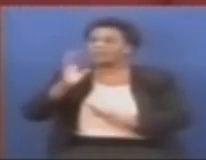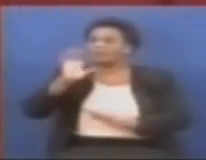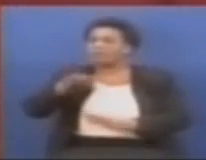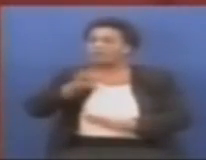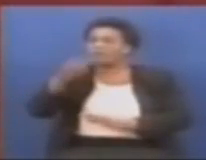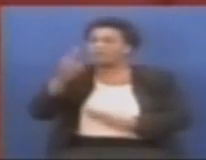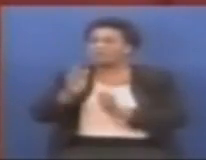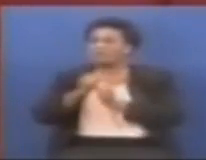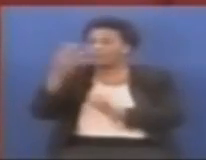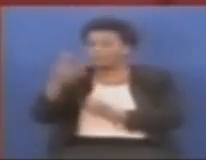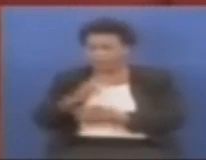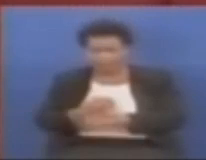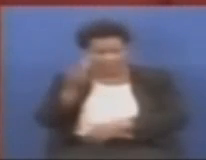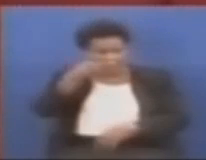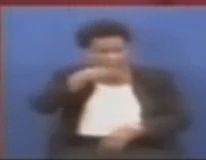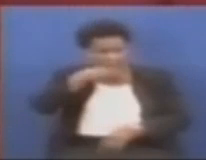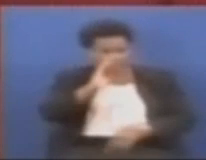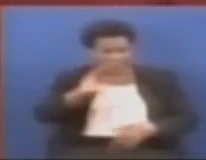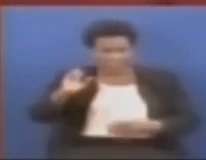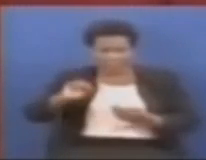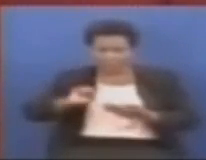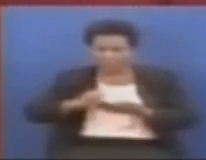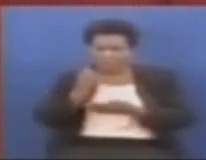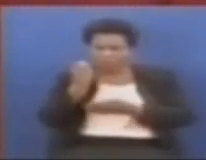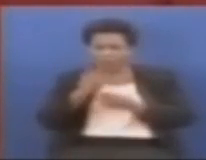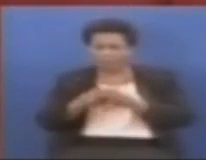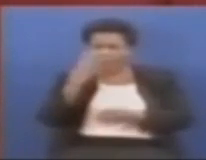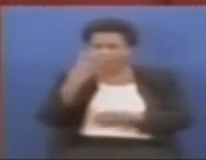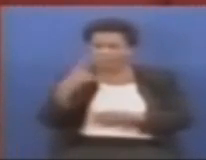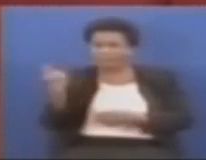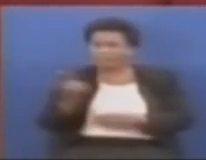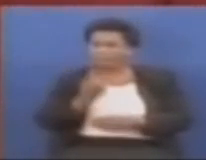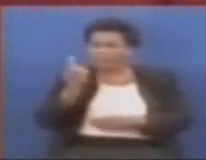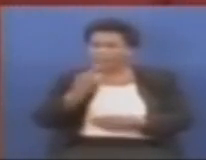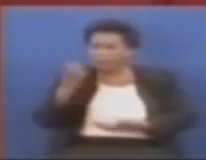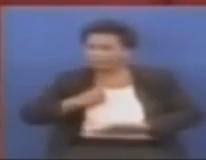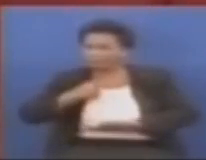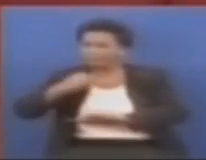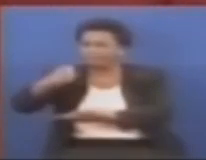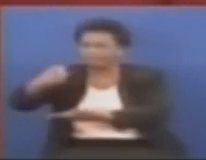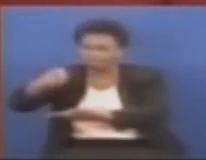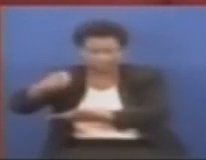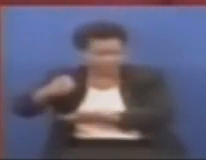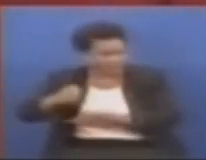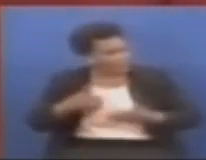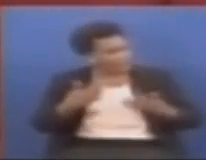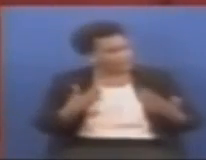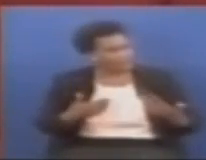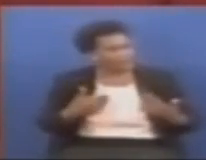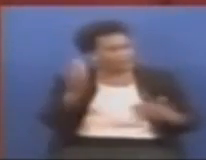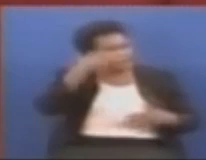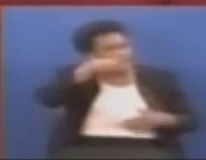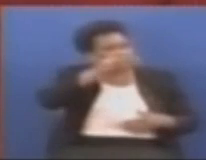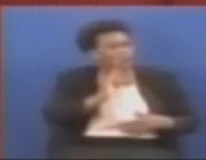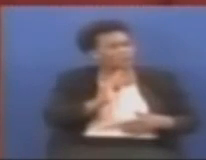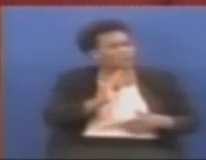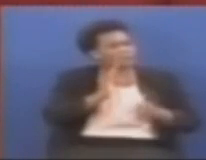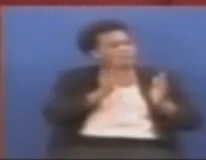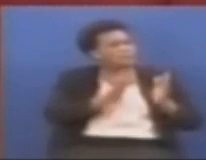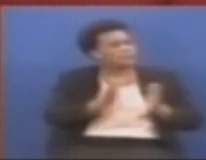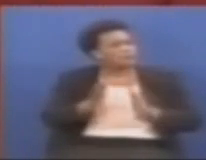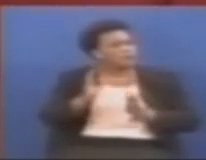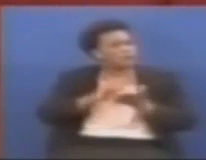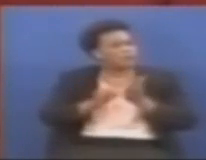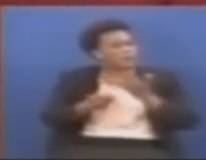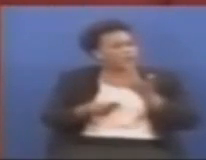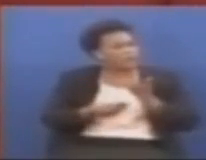kusaidia ujenzi wa jengo hili. Sasa sijui serikali ina mkakati gani wa kusaidia ujenzi